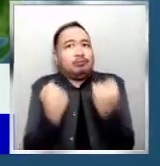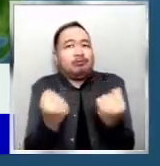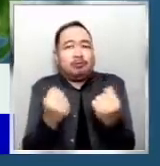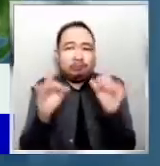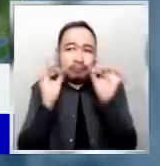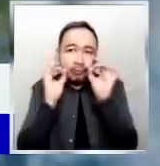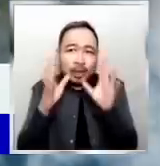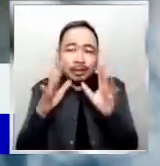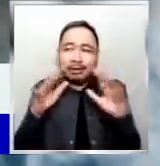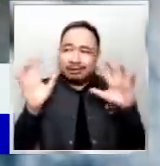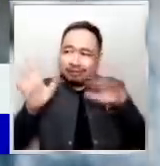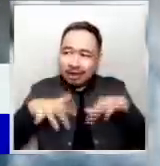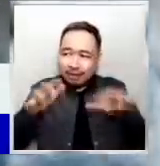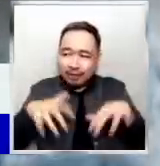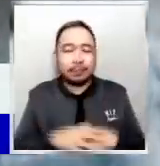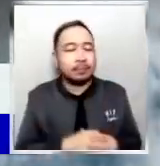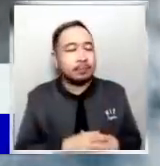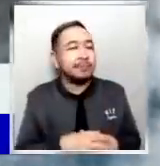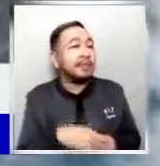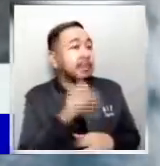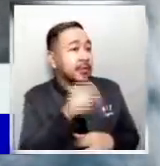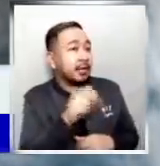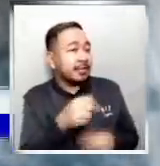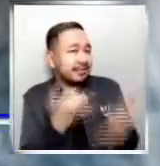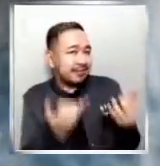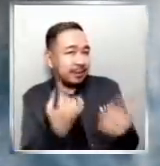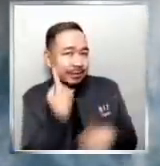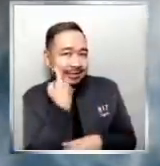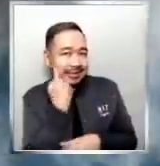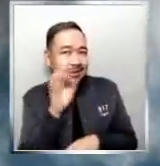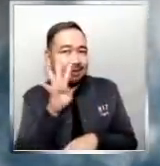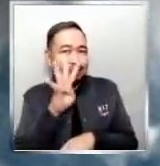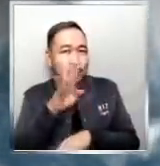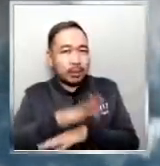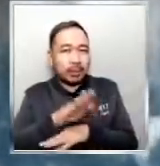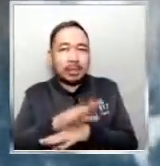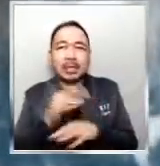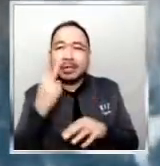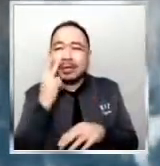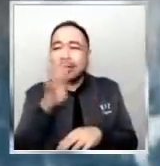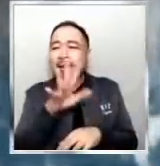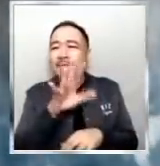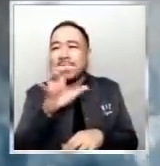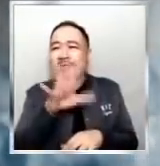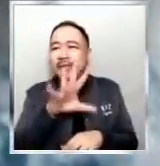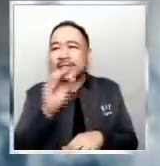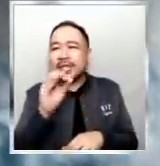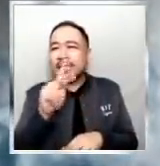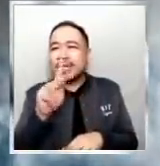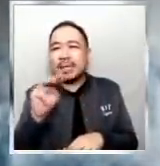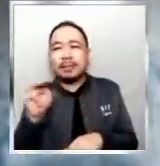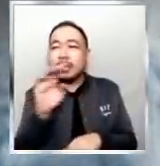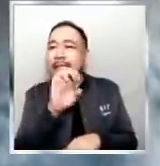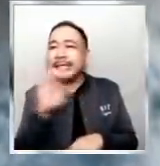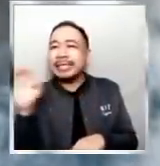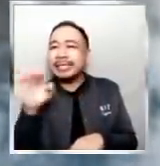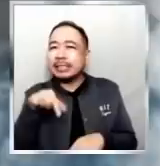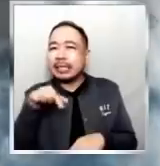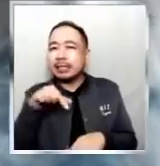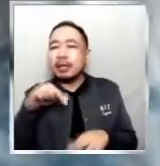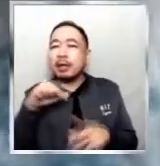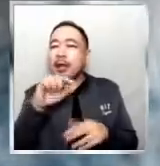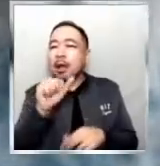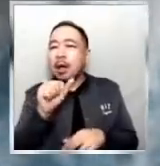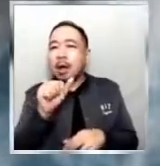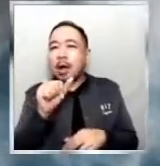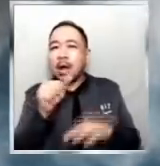Yes, Sir Mike. So nakikita natin, no, as of 4 p.m., ito ay nasa layong 550 kilometers sa may silangan ng Baler Aurora. Yung